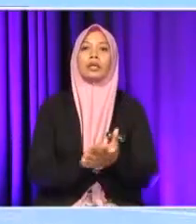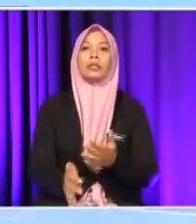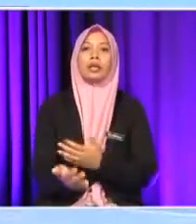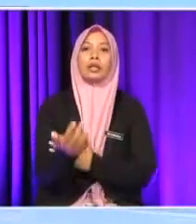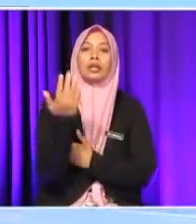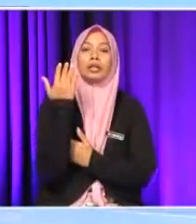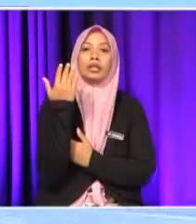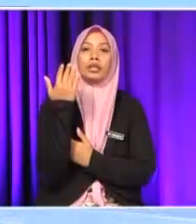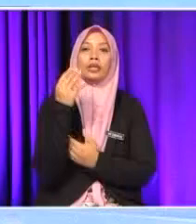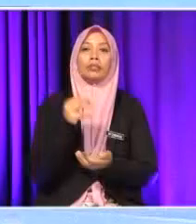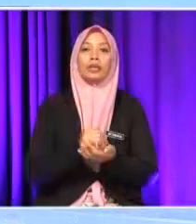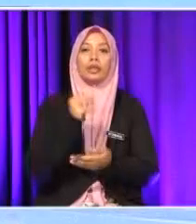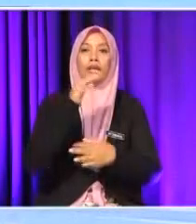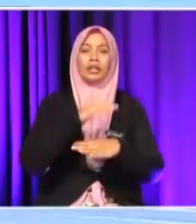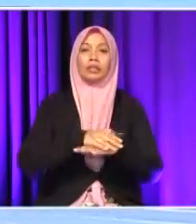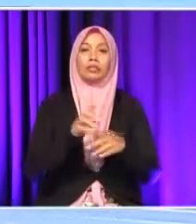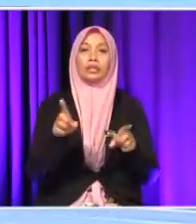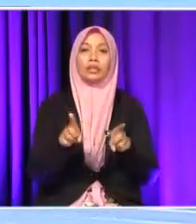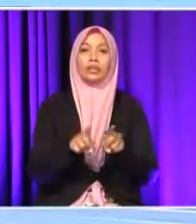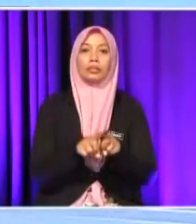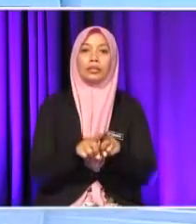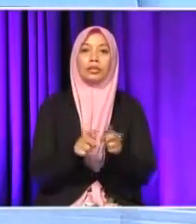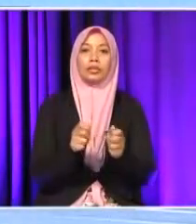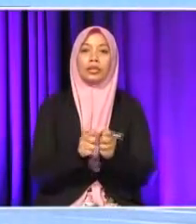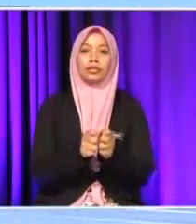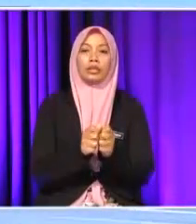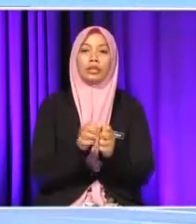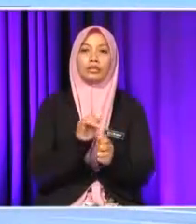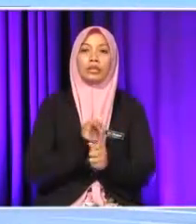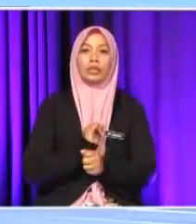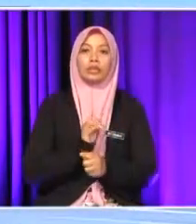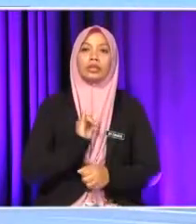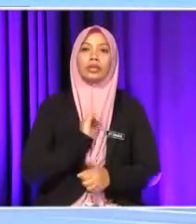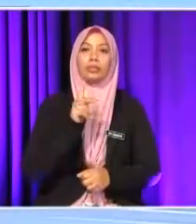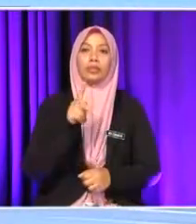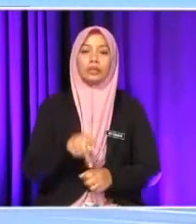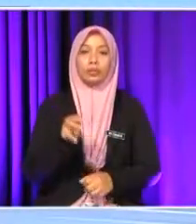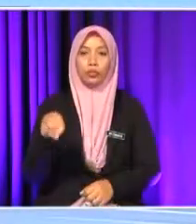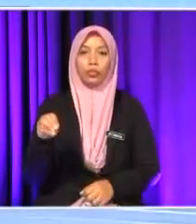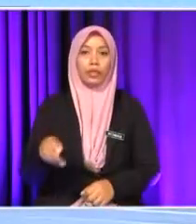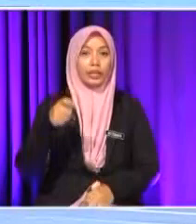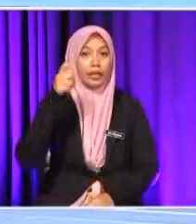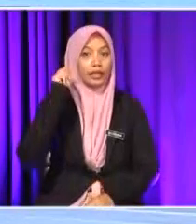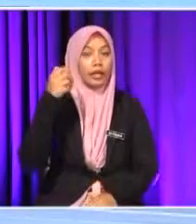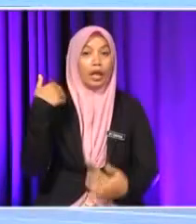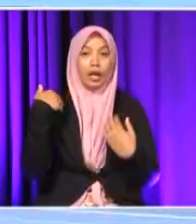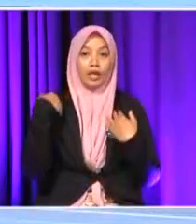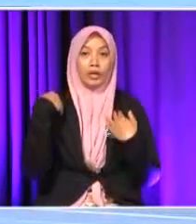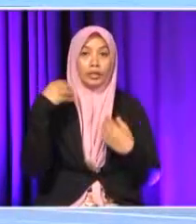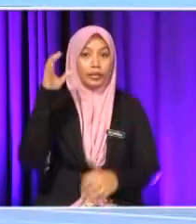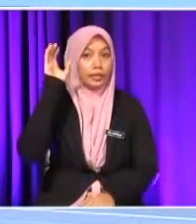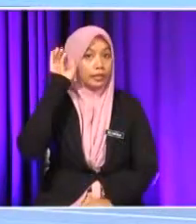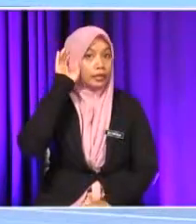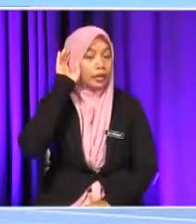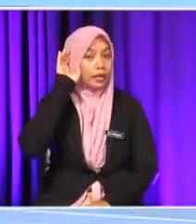Menengah Atas bersama dengan saya Akmal Nazri. Yap. Saya pasti murid-murid tadi ada dengar kan ya abang Akmal cakap,